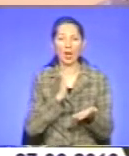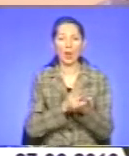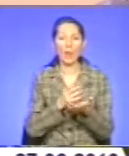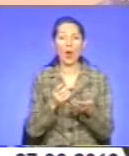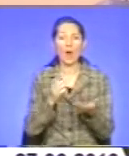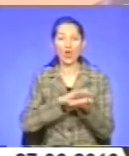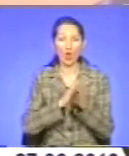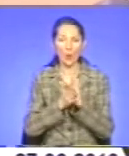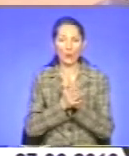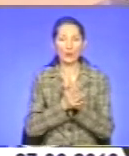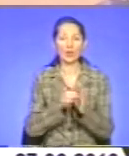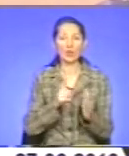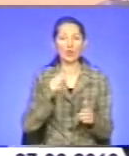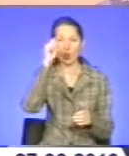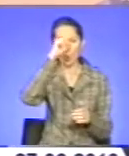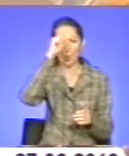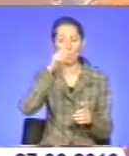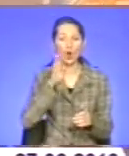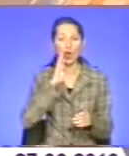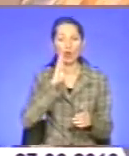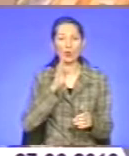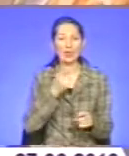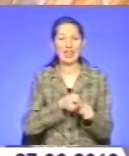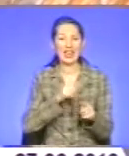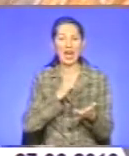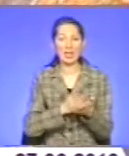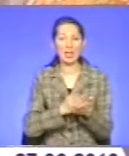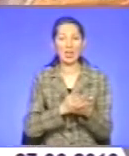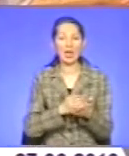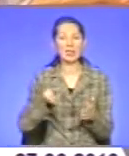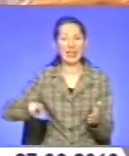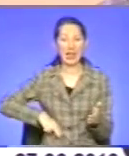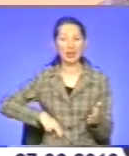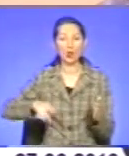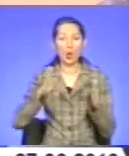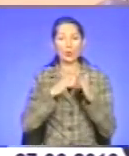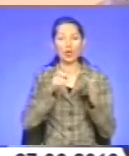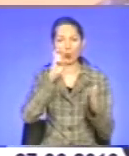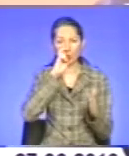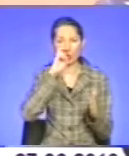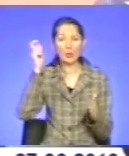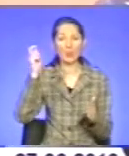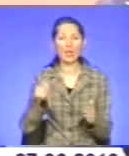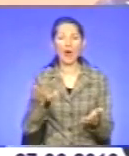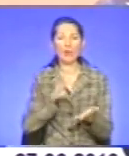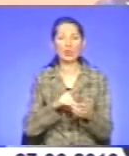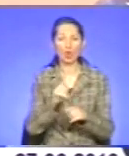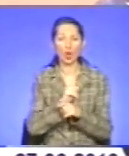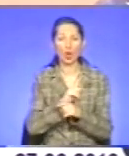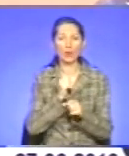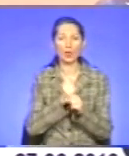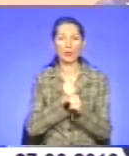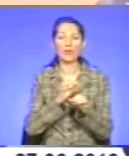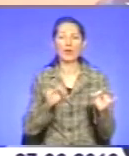будинку розпусти в Турецькій республіці, займався злочинною діяльністю. Зокрема, прибувши до міста Тернополя, він налагодив